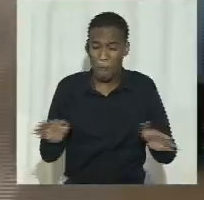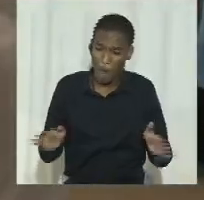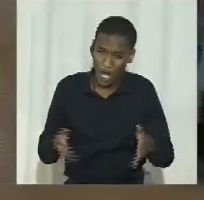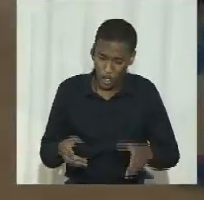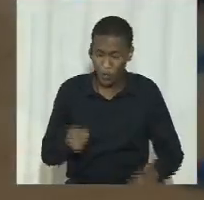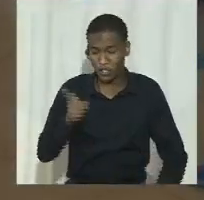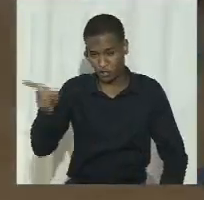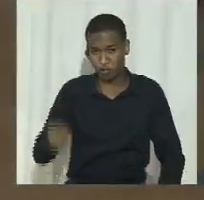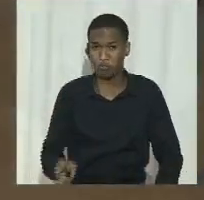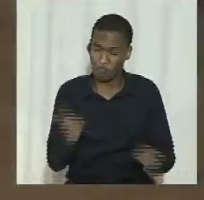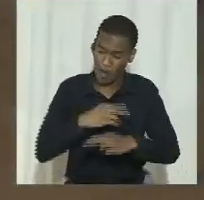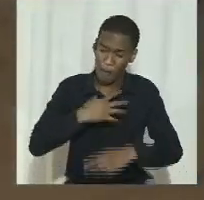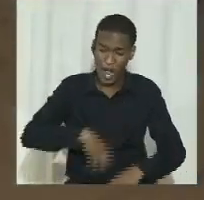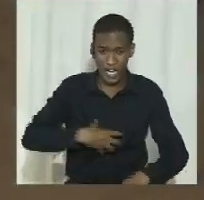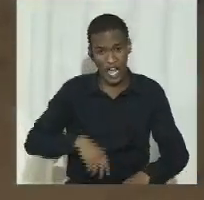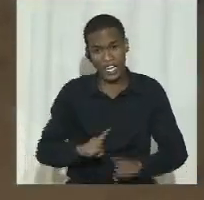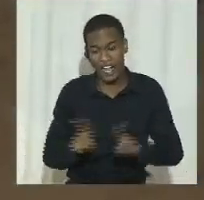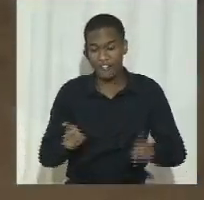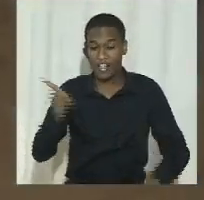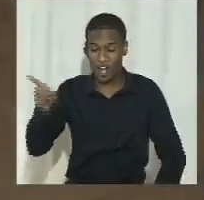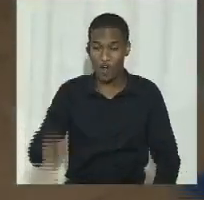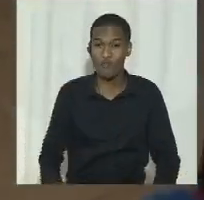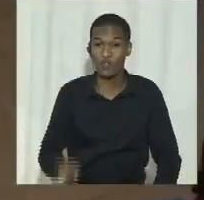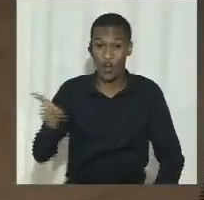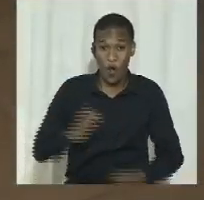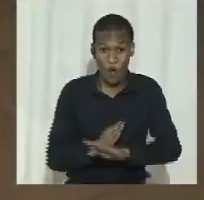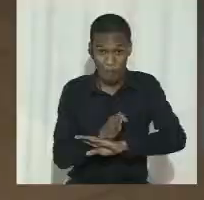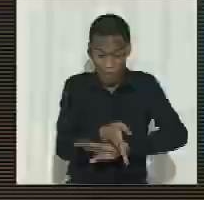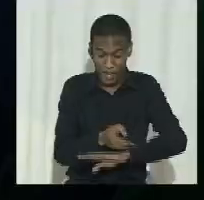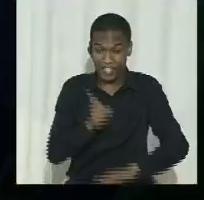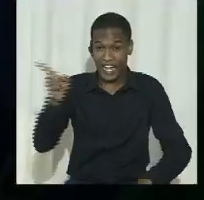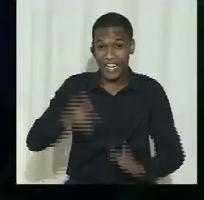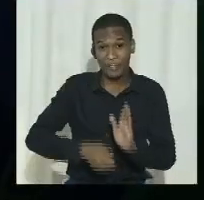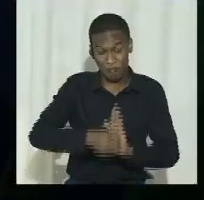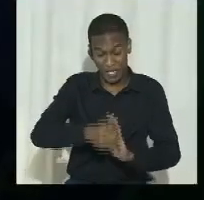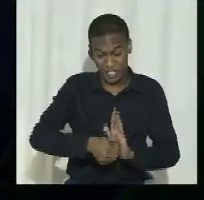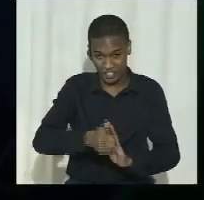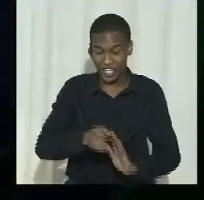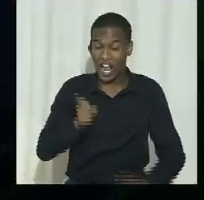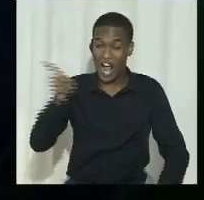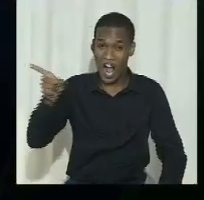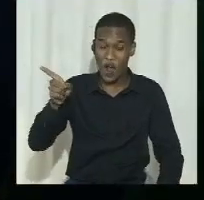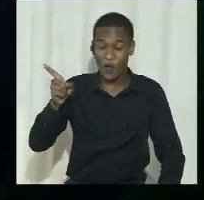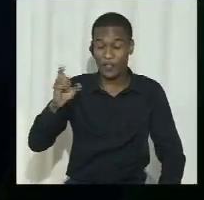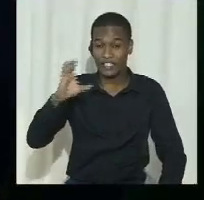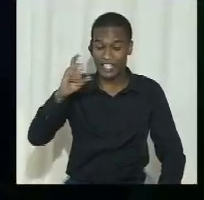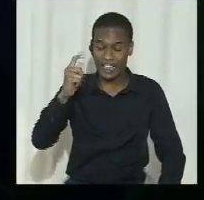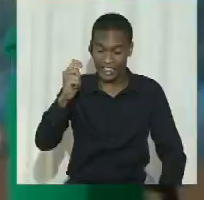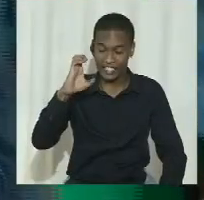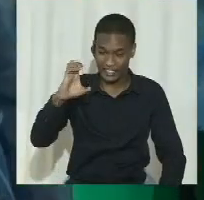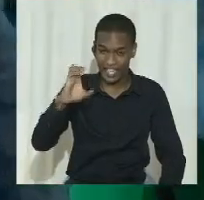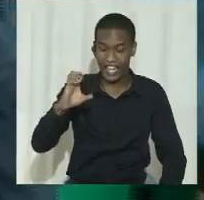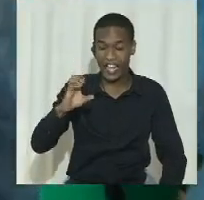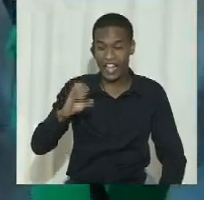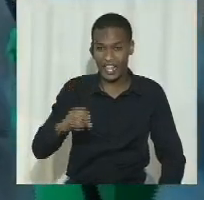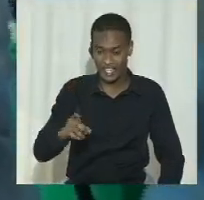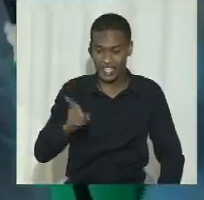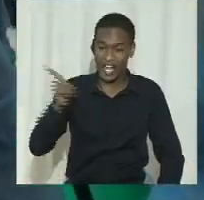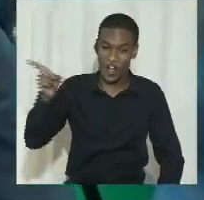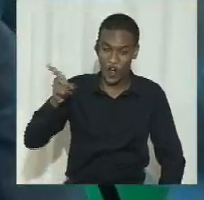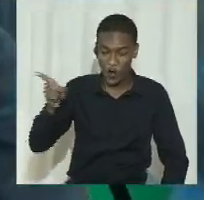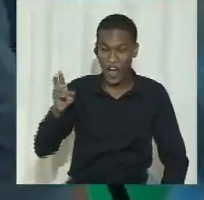tonga nampahery azy ireo nijery ny fomba fandraisana sy ny fomba fiasa eto amin'ny CTC-19 eto Larobia ny ministry